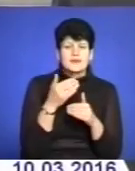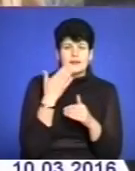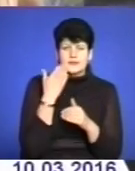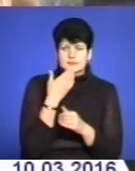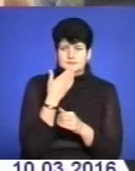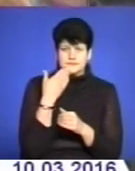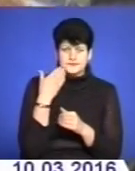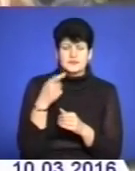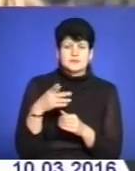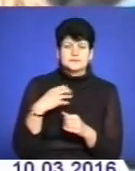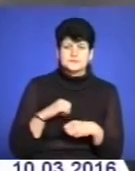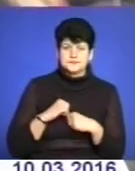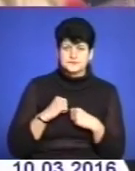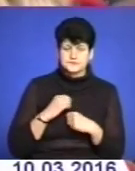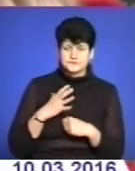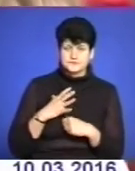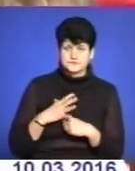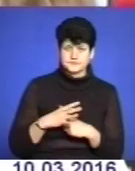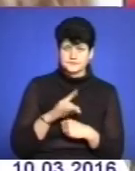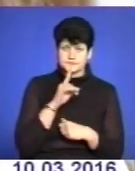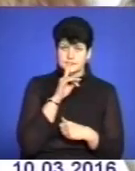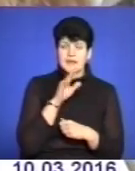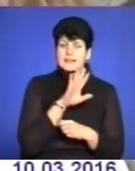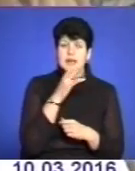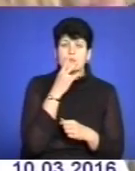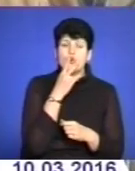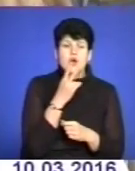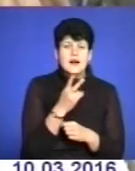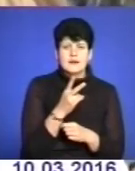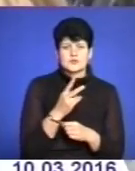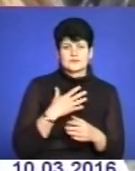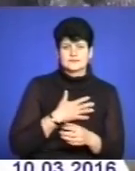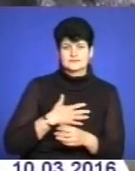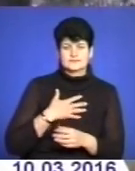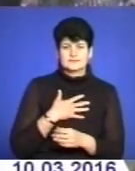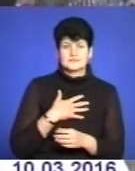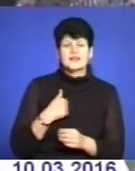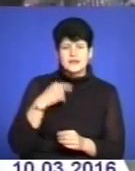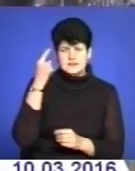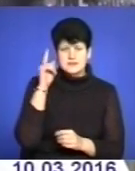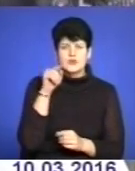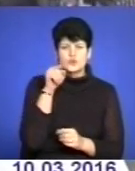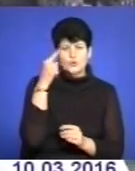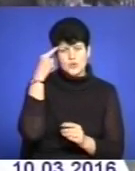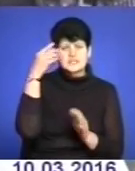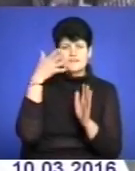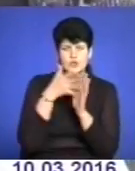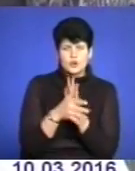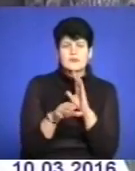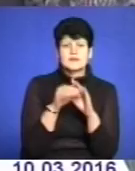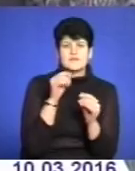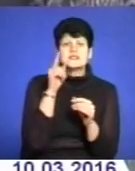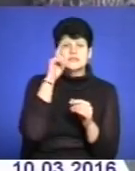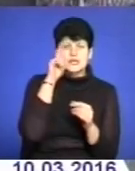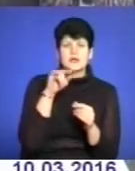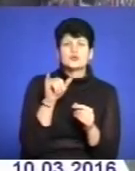дається, але вона намагається тримати себе в руках та не показувати чоловікові занепокоєння. Я знаю, що це його свідомий вибір, він туди їде, він знає,